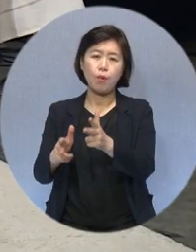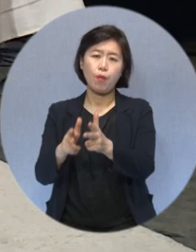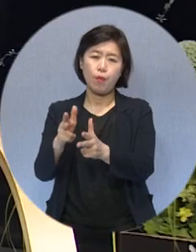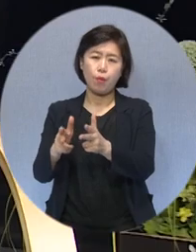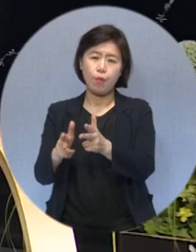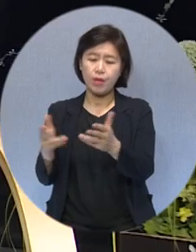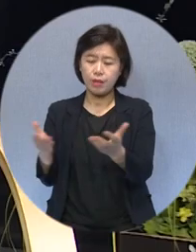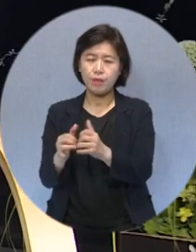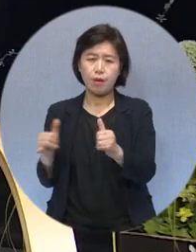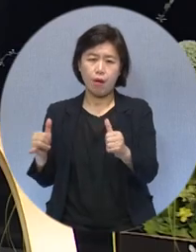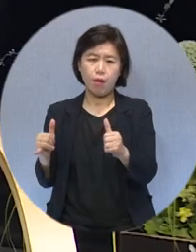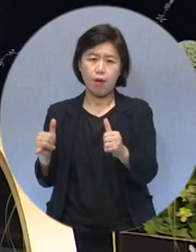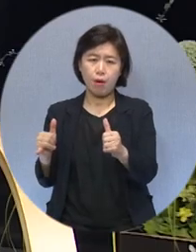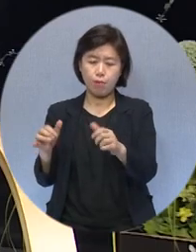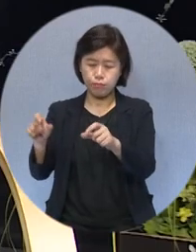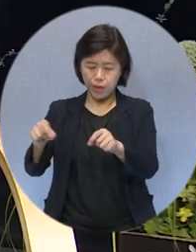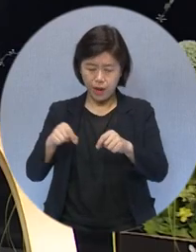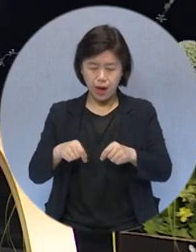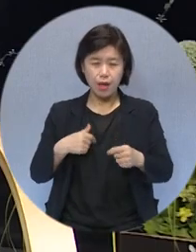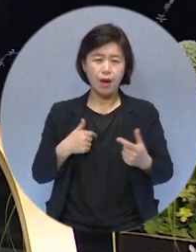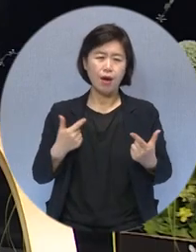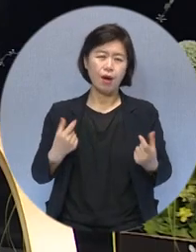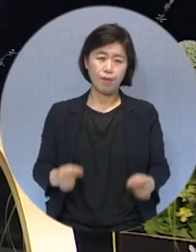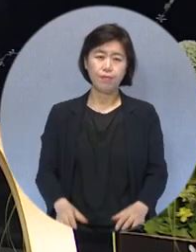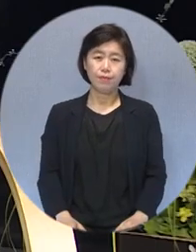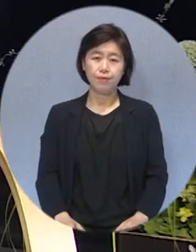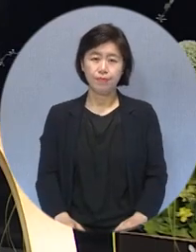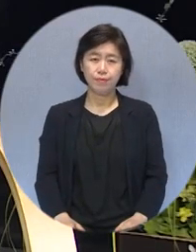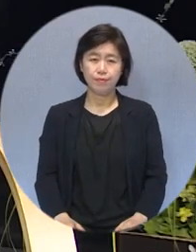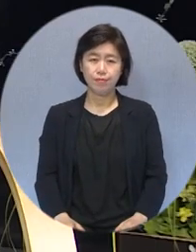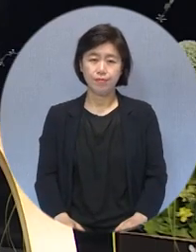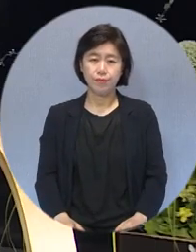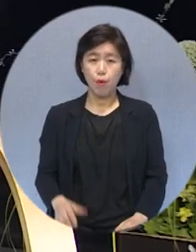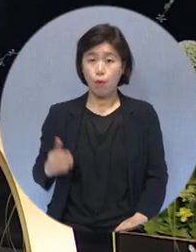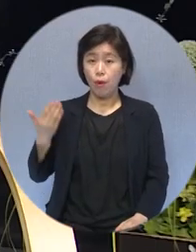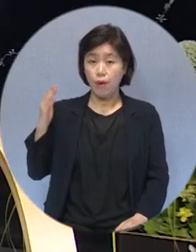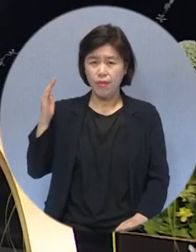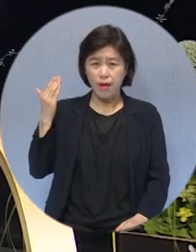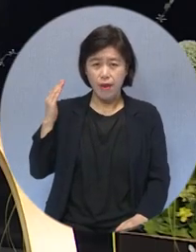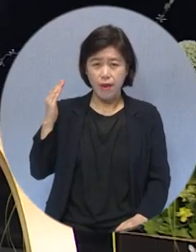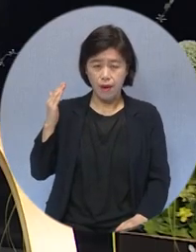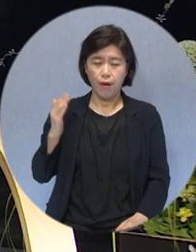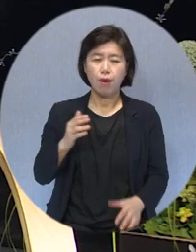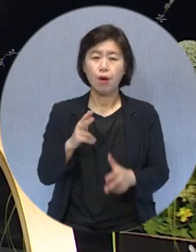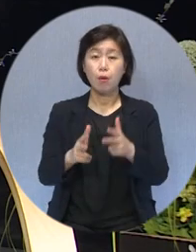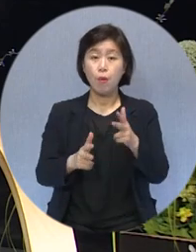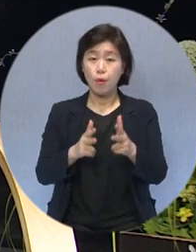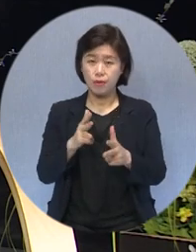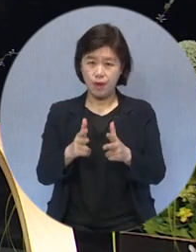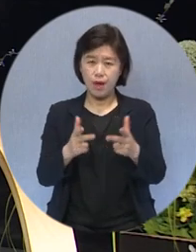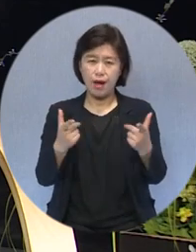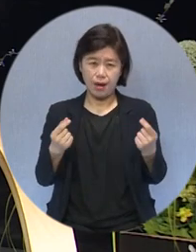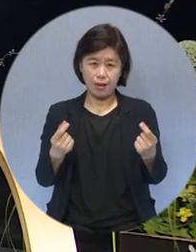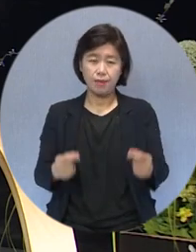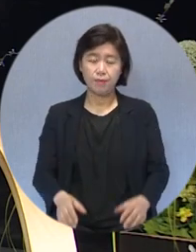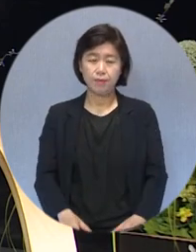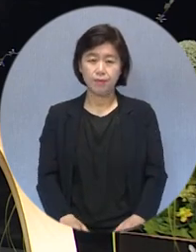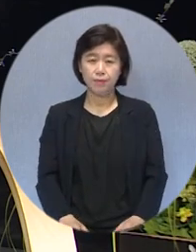아닐까요? 우리는 현대라는 공장 밖을 가끔 생각해 봐야 합니다. 여러분,